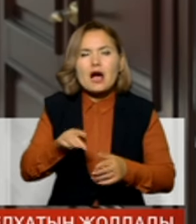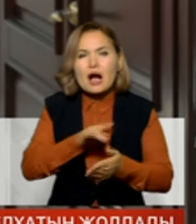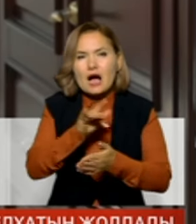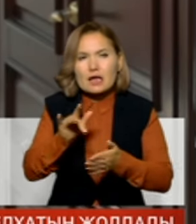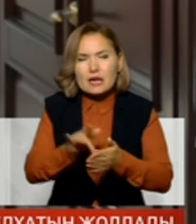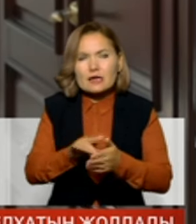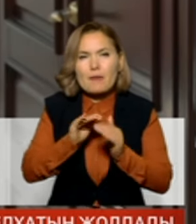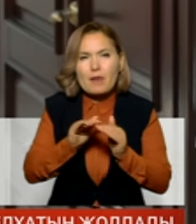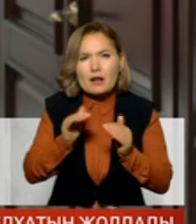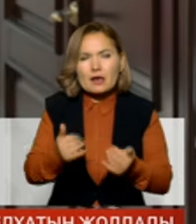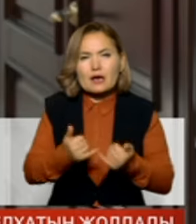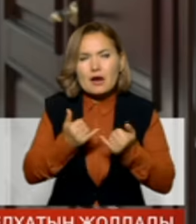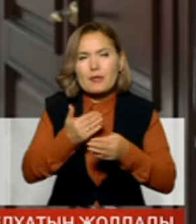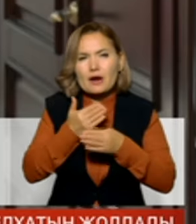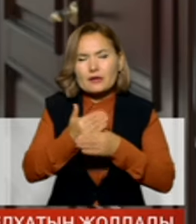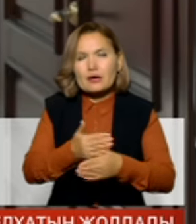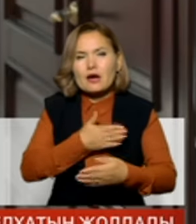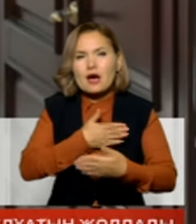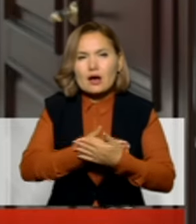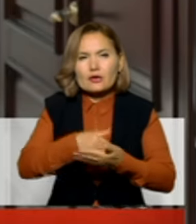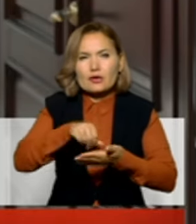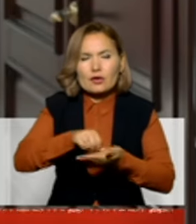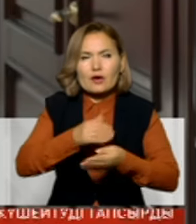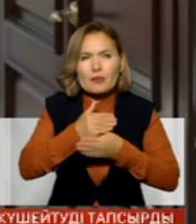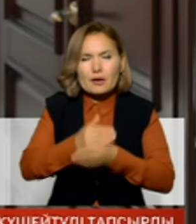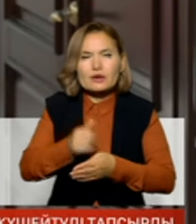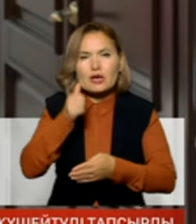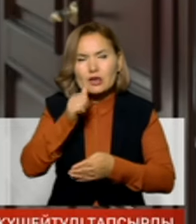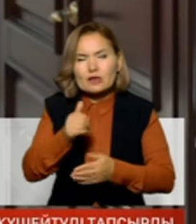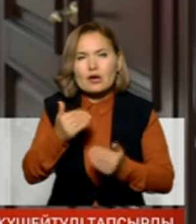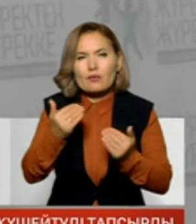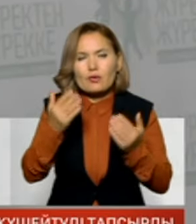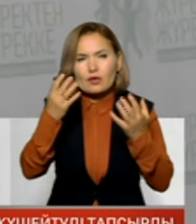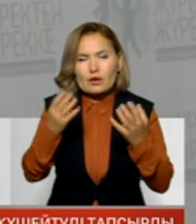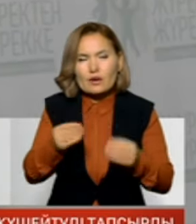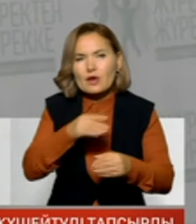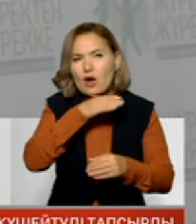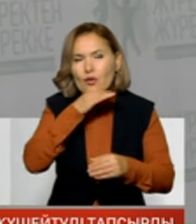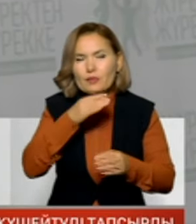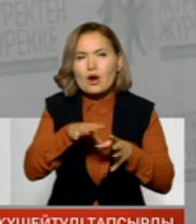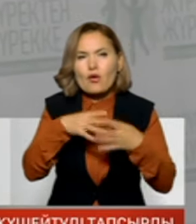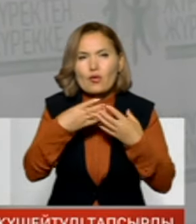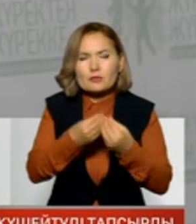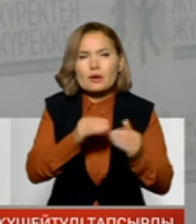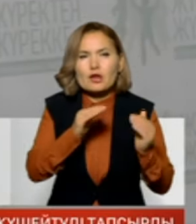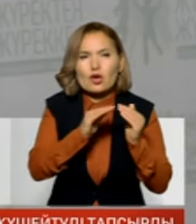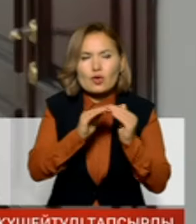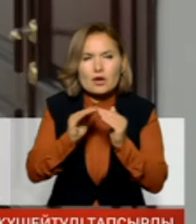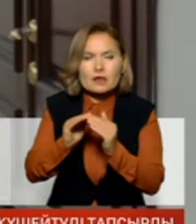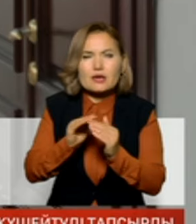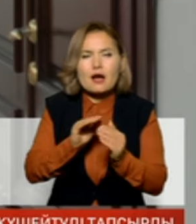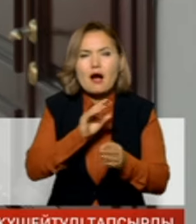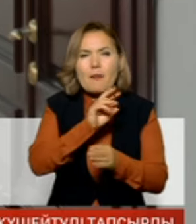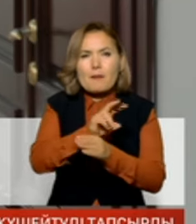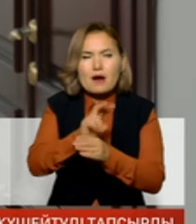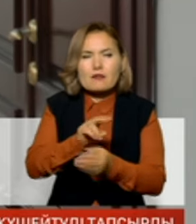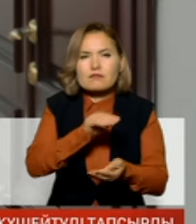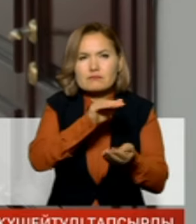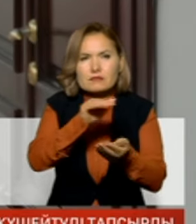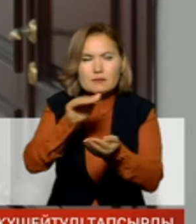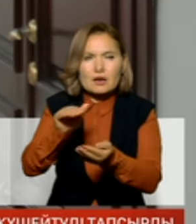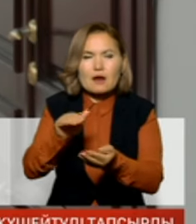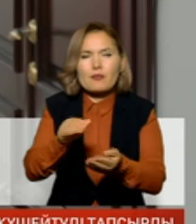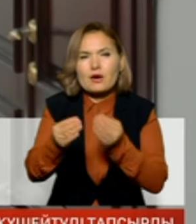акцияның, ал біз еріктілер ретінде ертен бүгін көптеген отбасыларға баратын боламыз. Бұндай көмектер